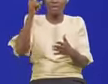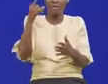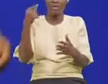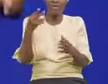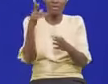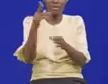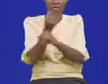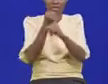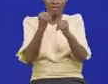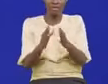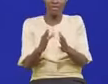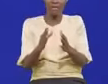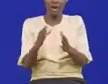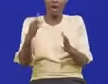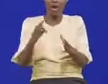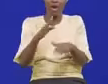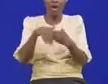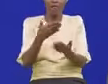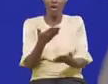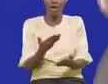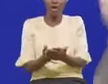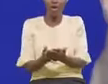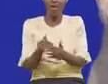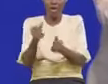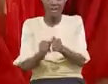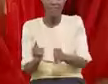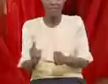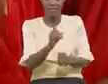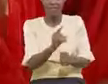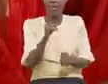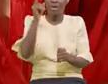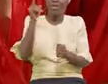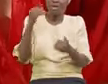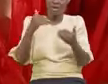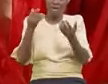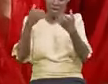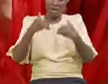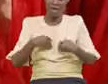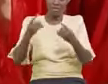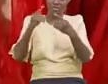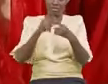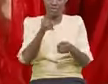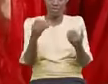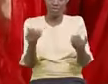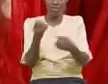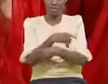Ye kwa mo kata ple chonu voma. Ye nya me ke va gbo egbe a.